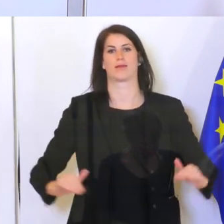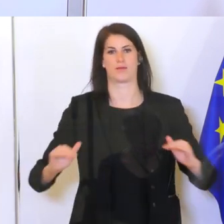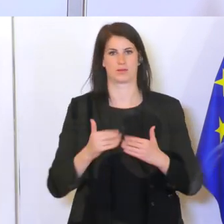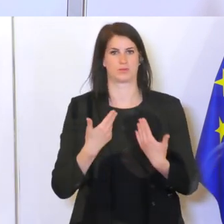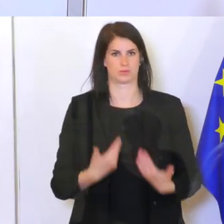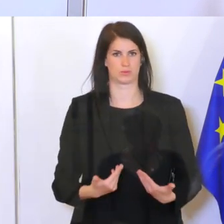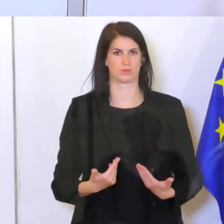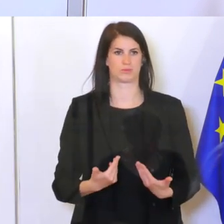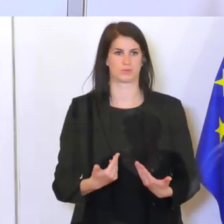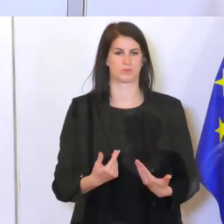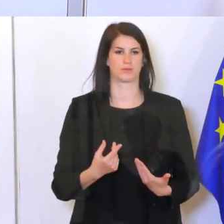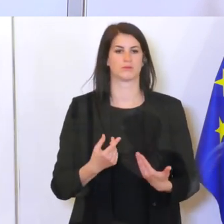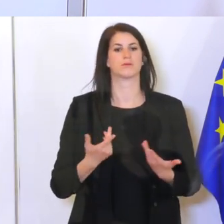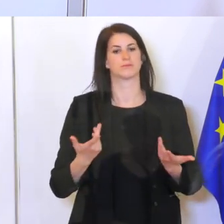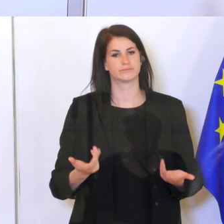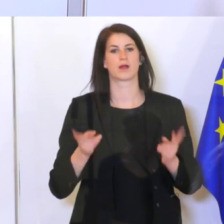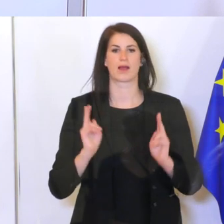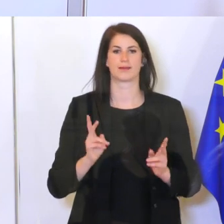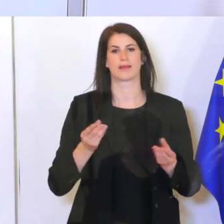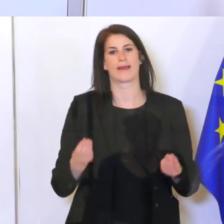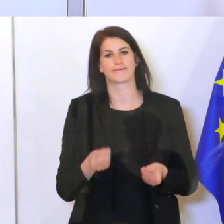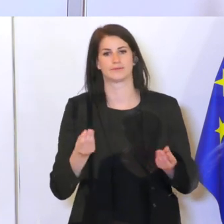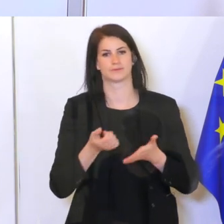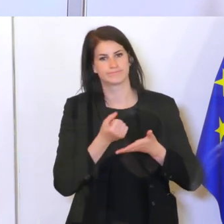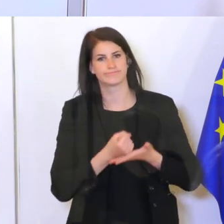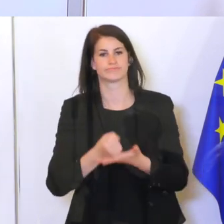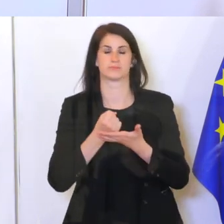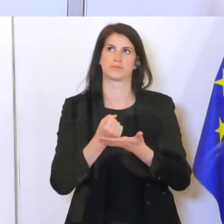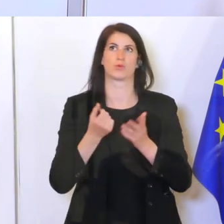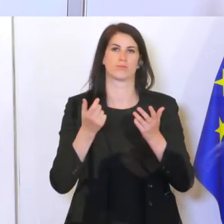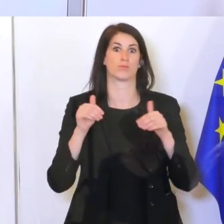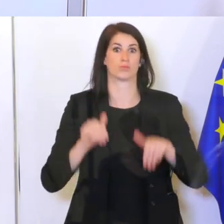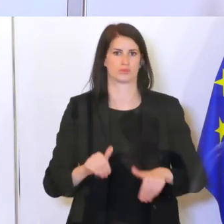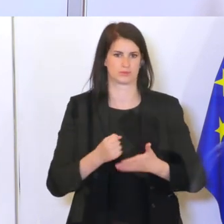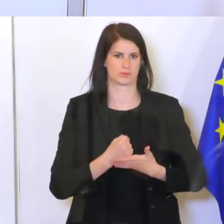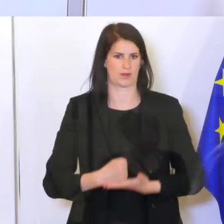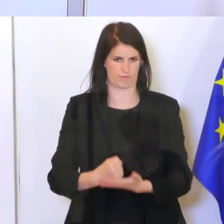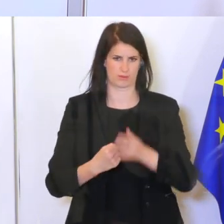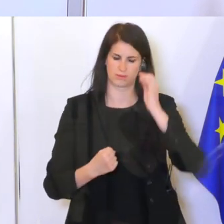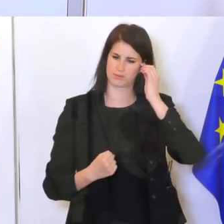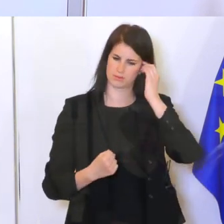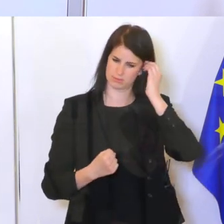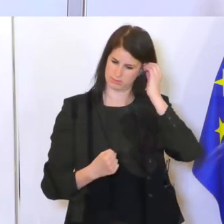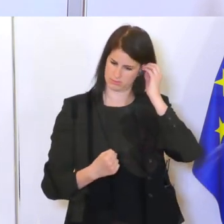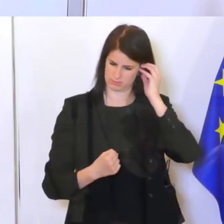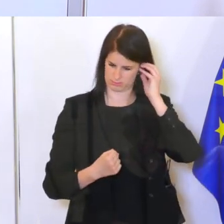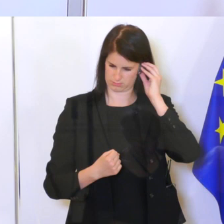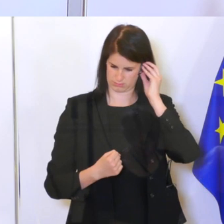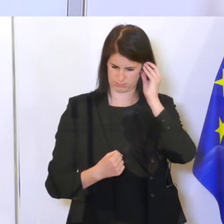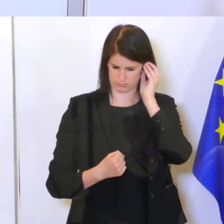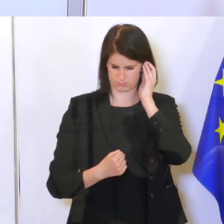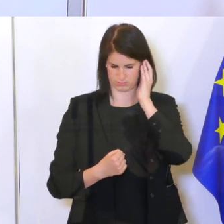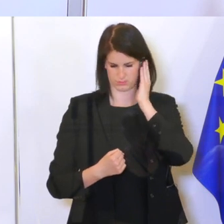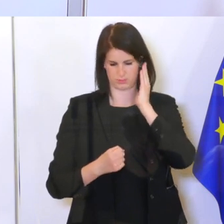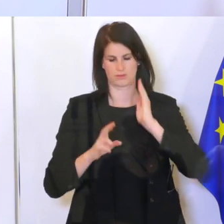wir korrigierend, helfend eingreifen sollen, ja auch müssen, wenn Österreich Kunst- und Kulturnation